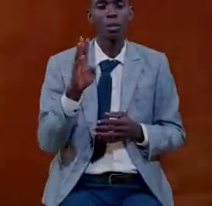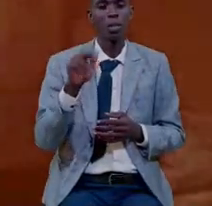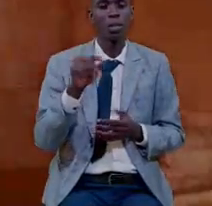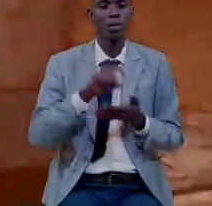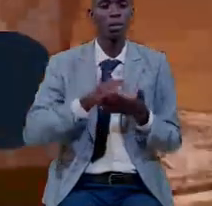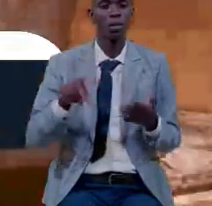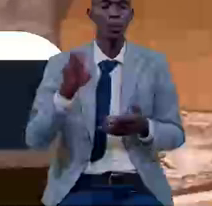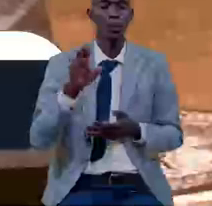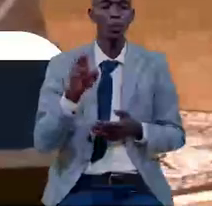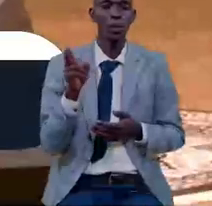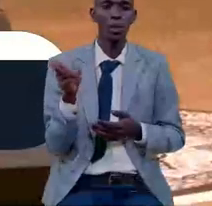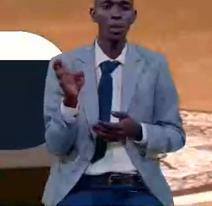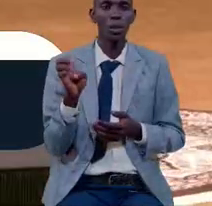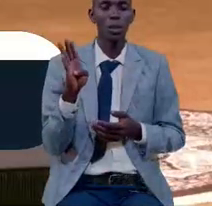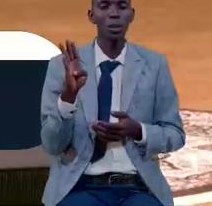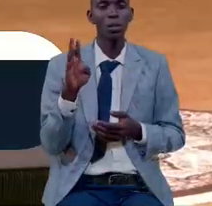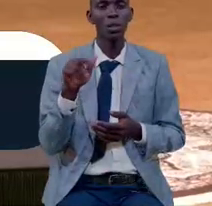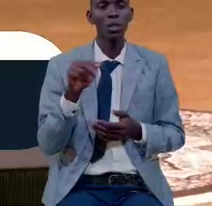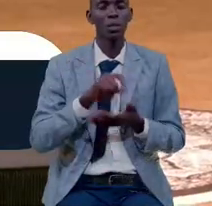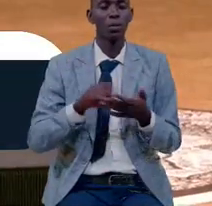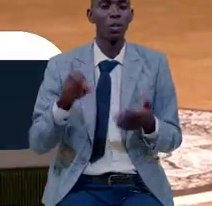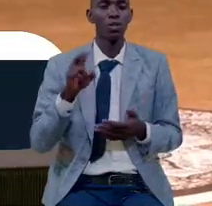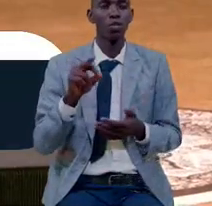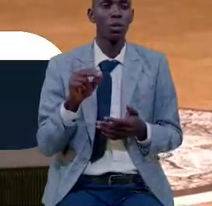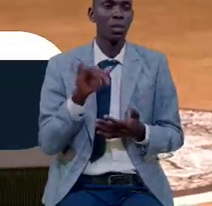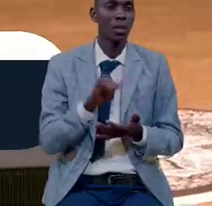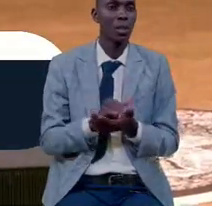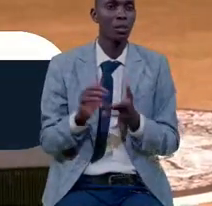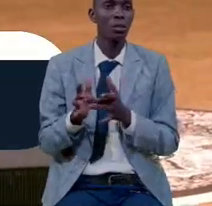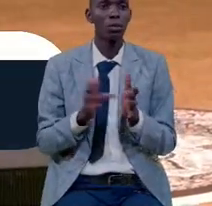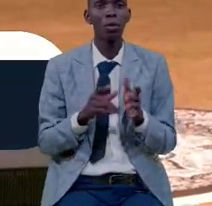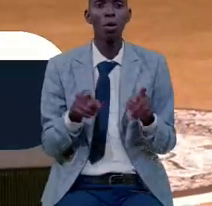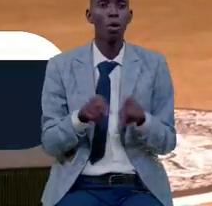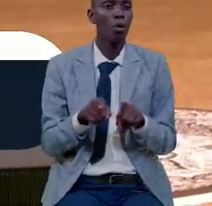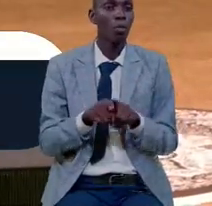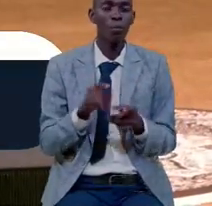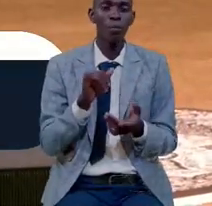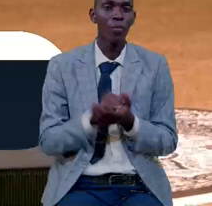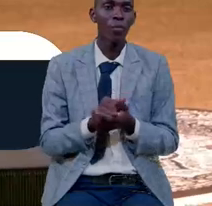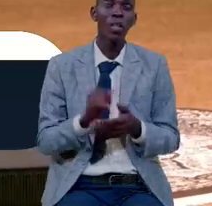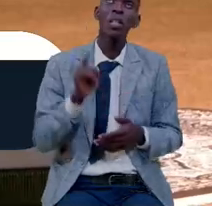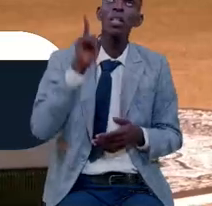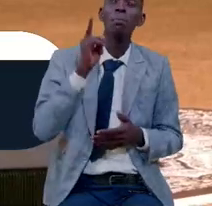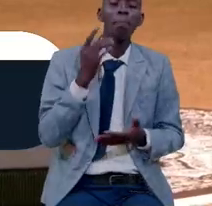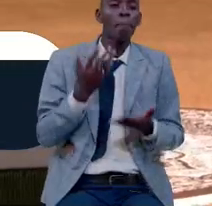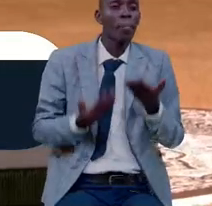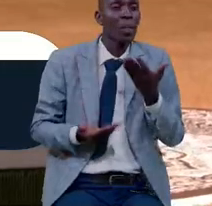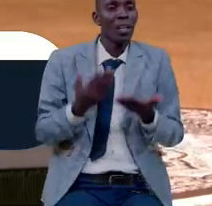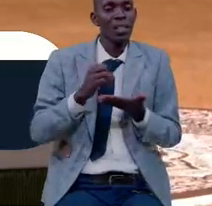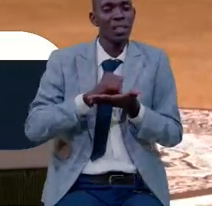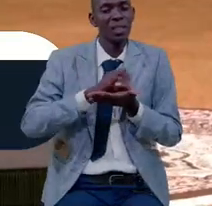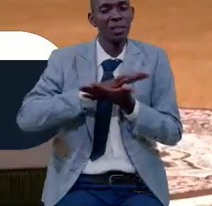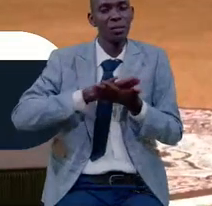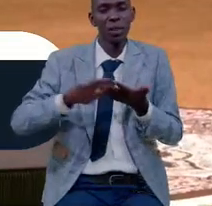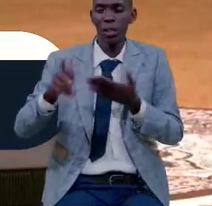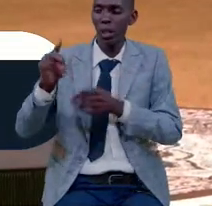verset 12. Hébreux 13, 12. C'est pour cela que Jésus aussi, afin de